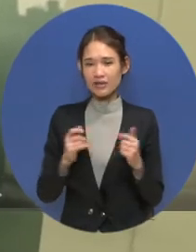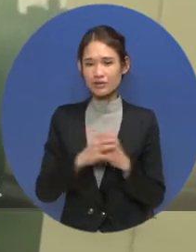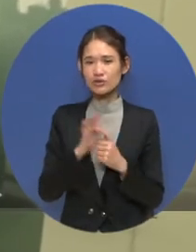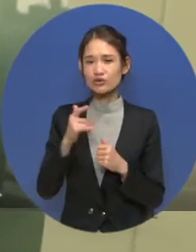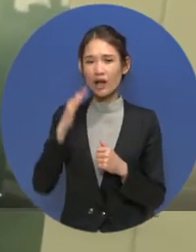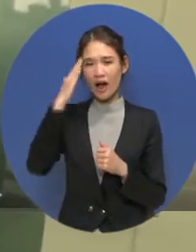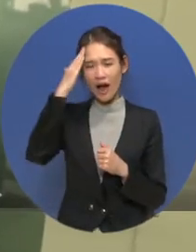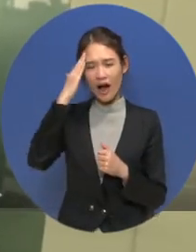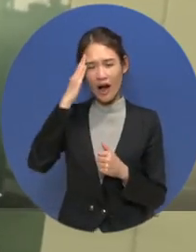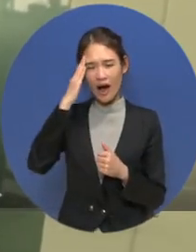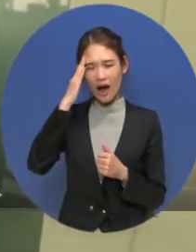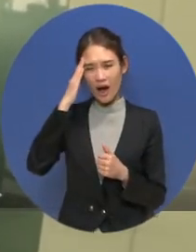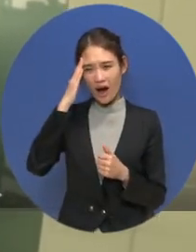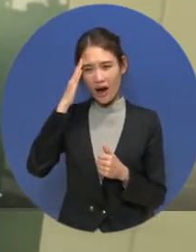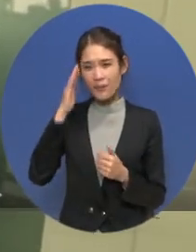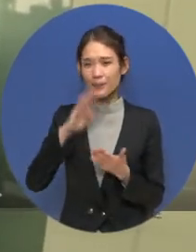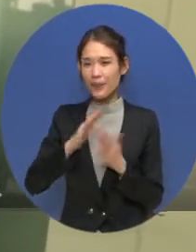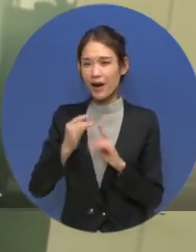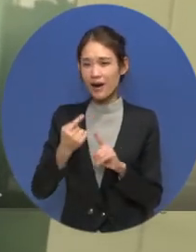그랬는데